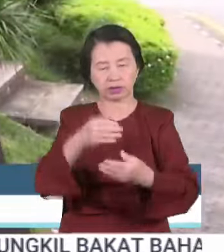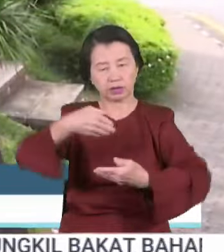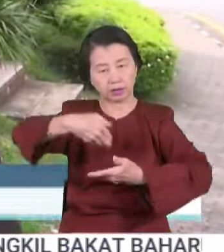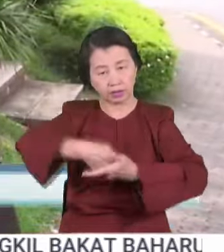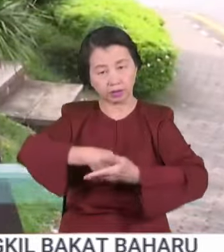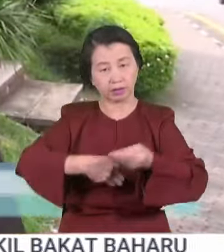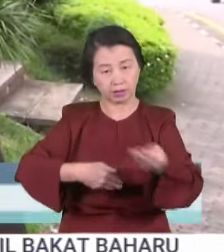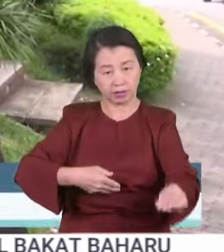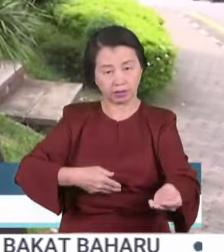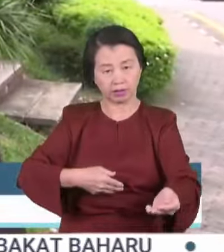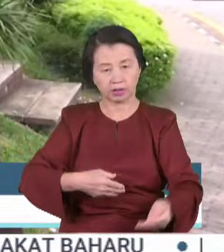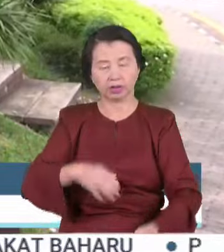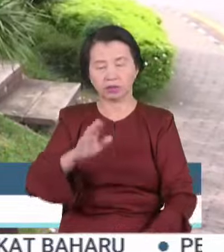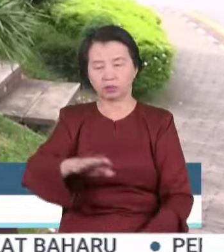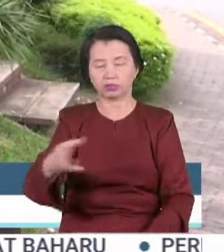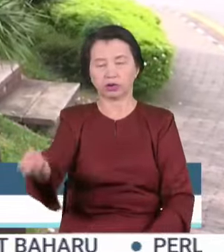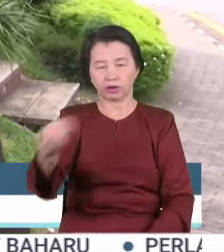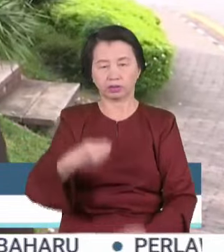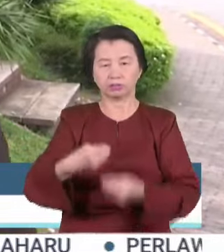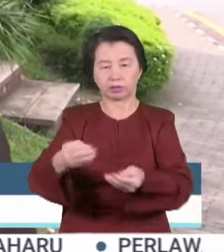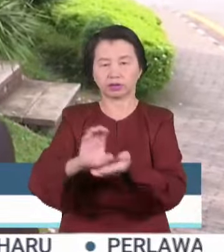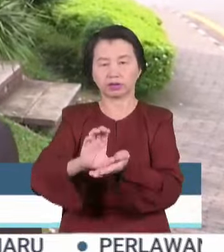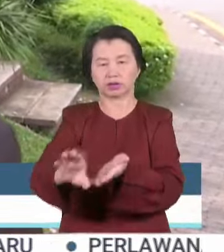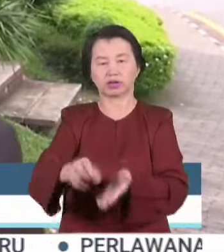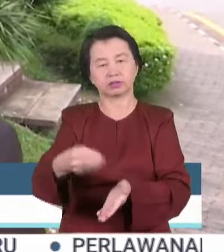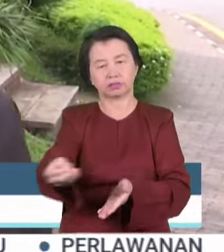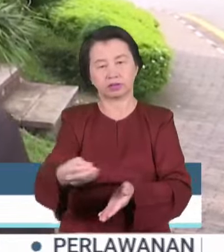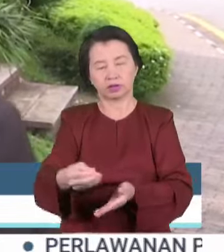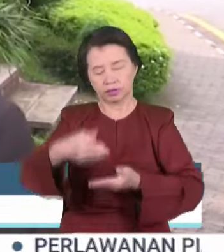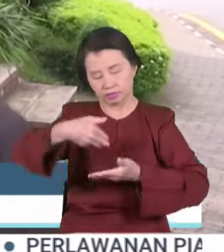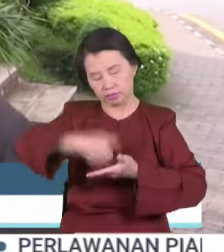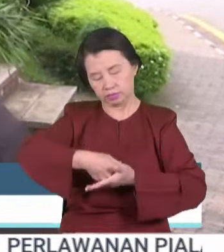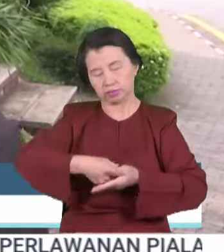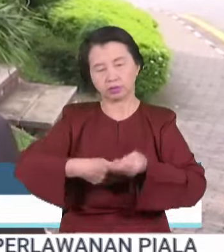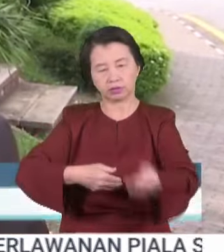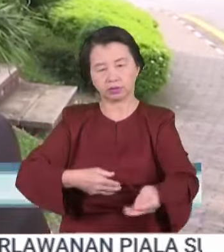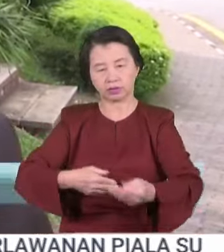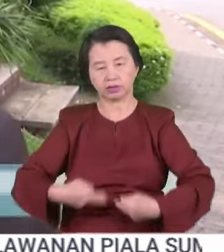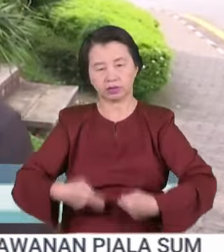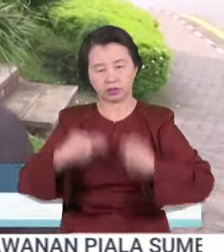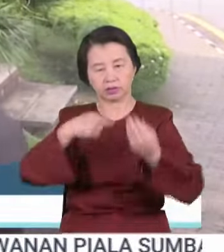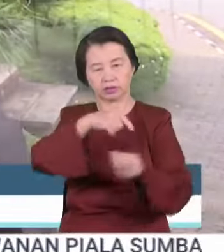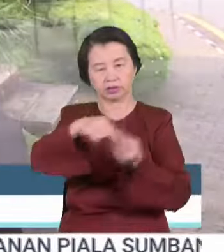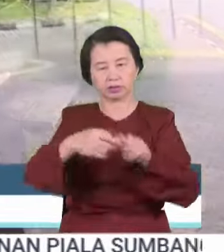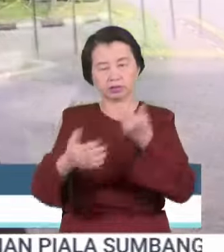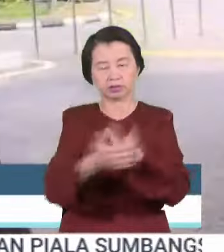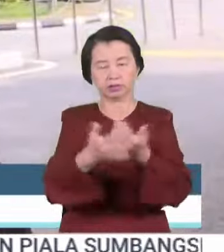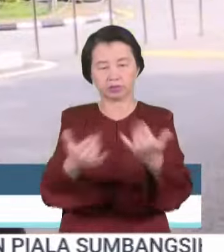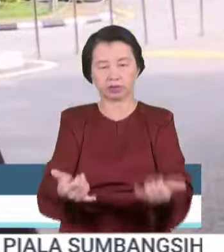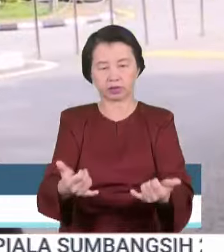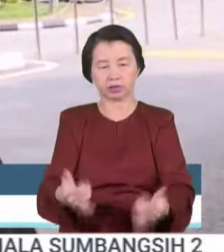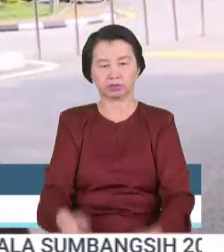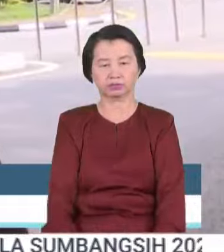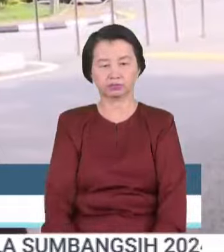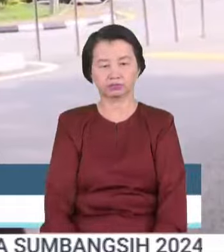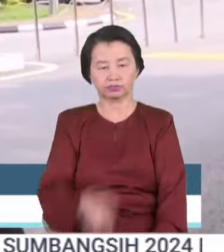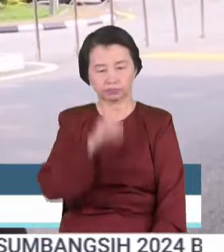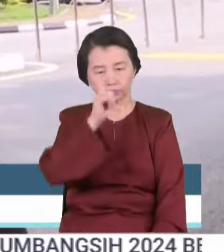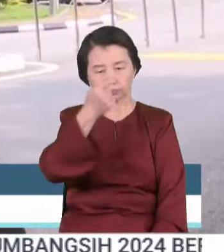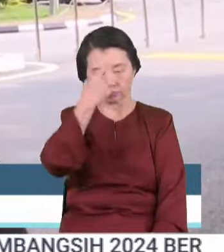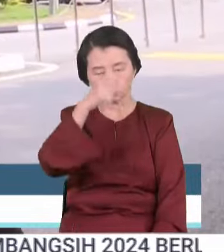Macam budak-budak main rumah kita bagi cash lah. Kalau macam untuk saudara mara kita bagi envelope. Kita nak hidupkan suasana tu sampai sekarang. Bagi saya memang